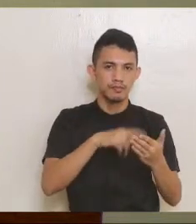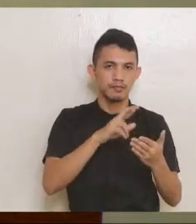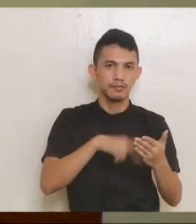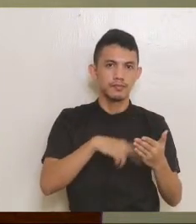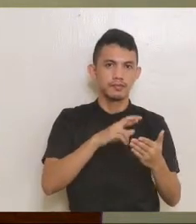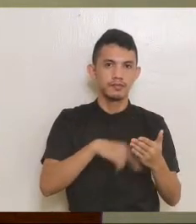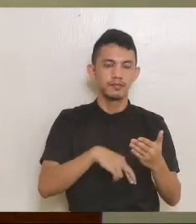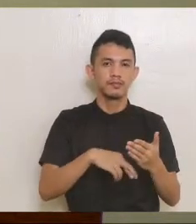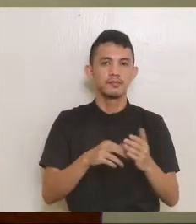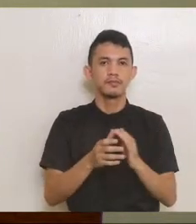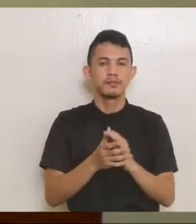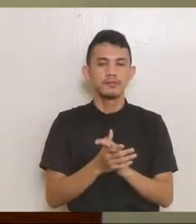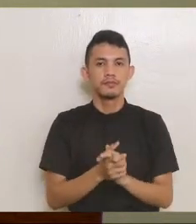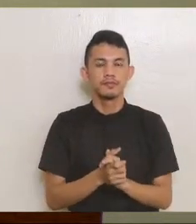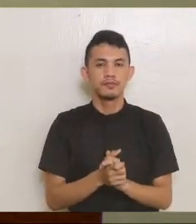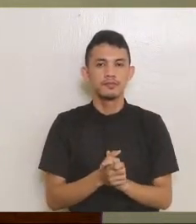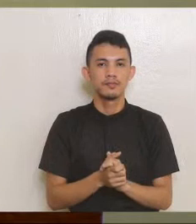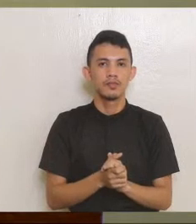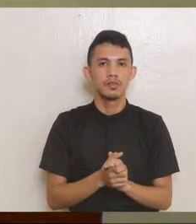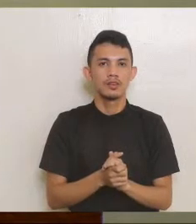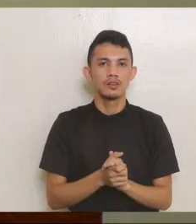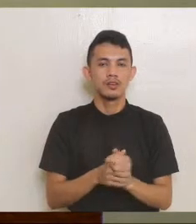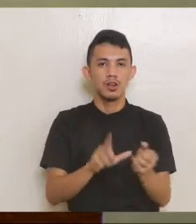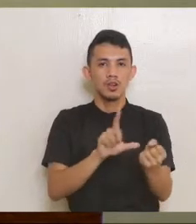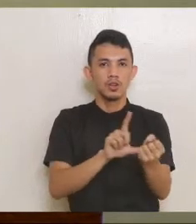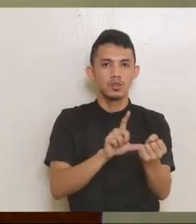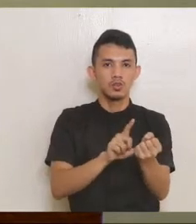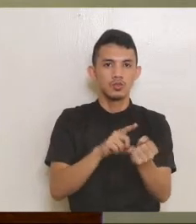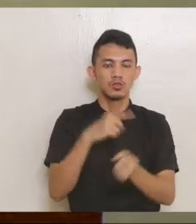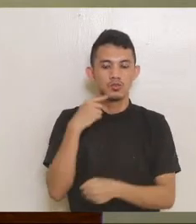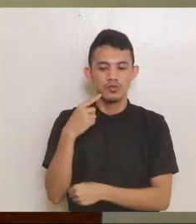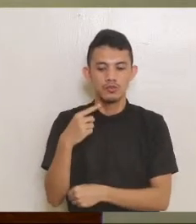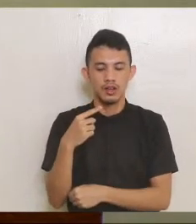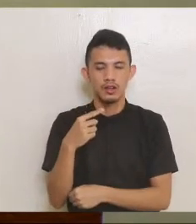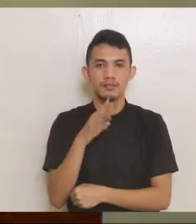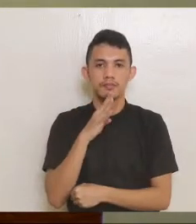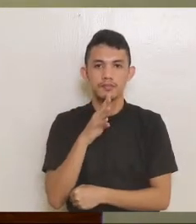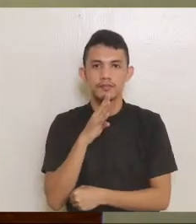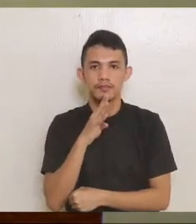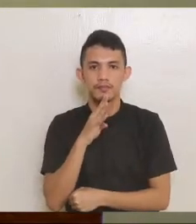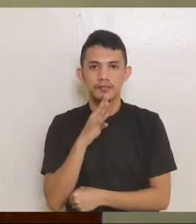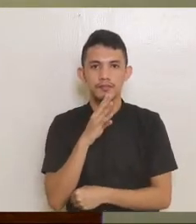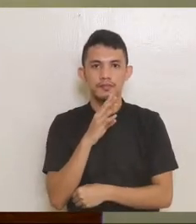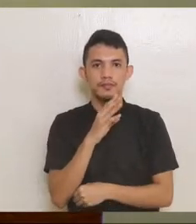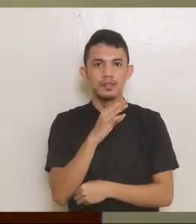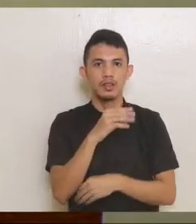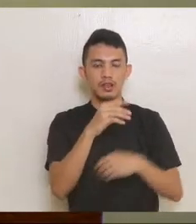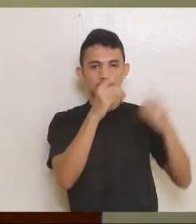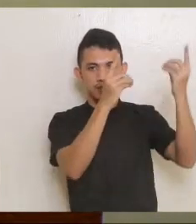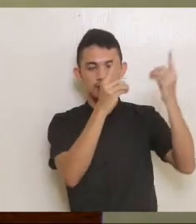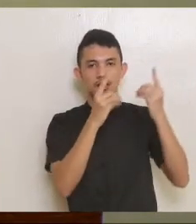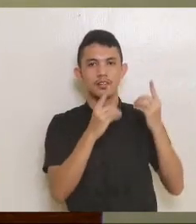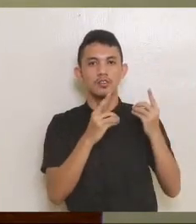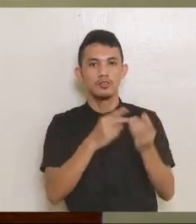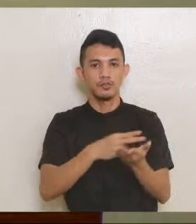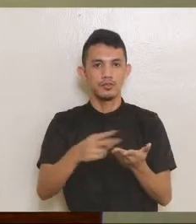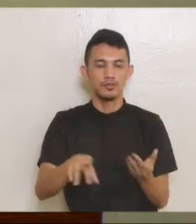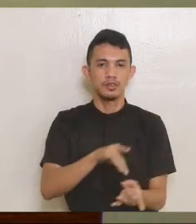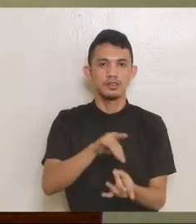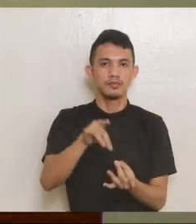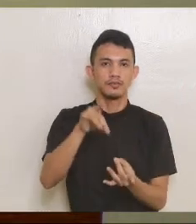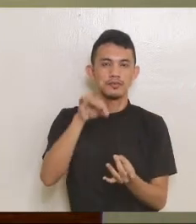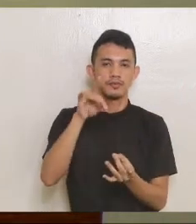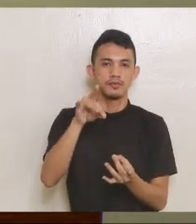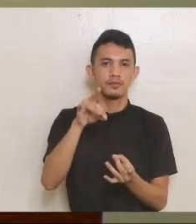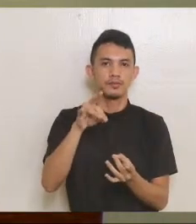during the Jewish feast of Pentecost. This feast is the 50th day after